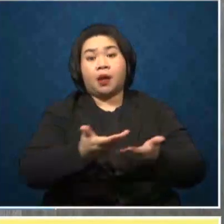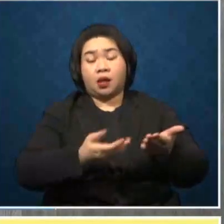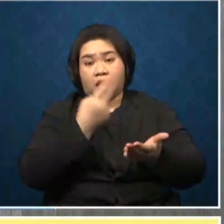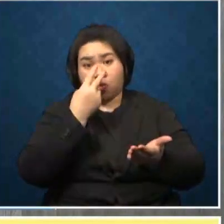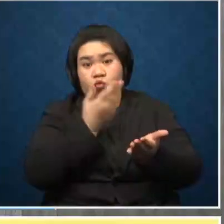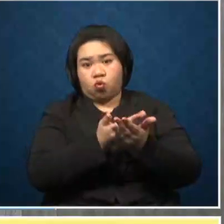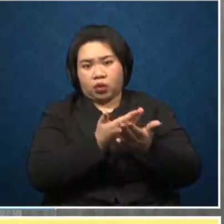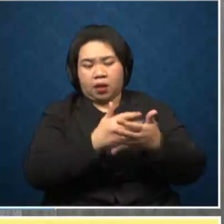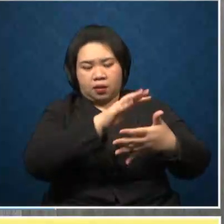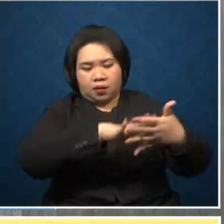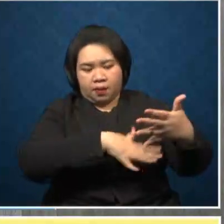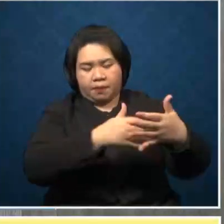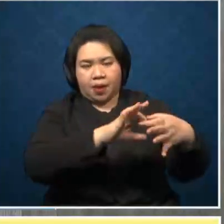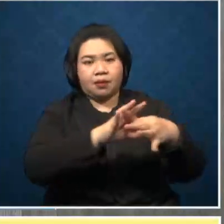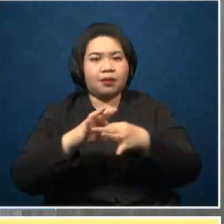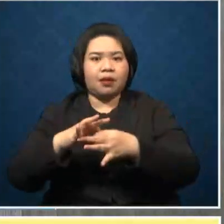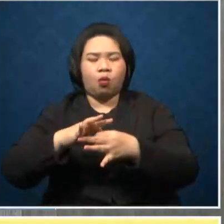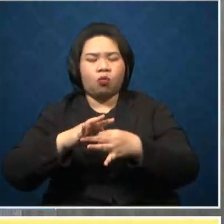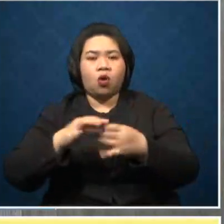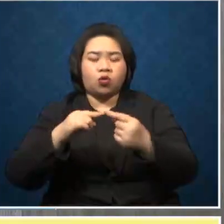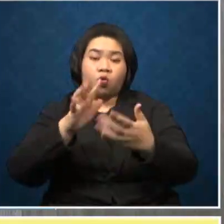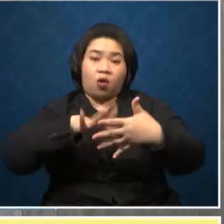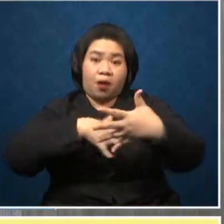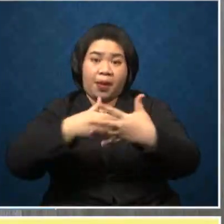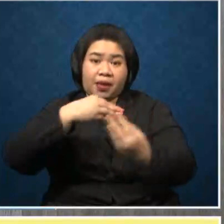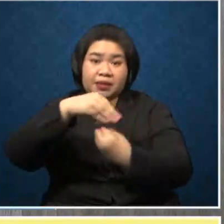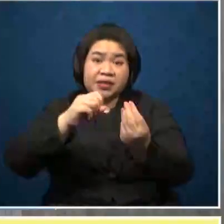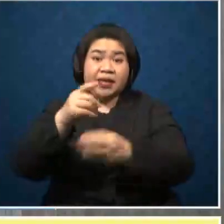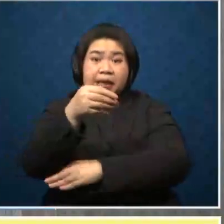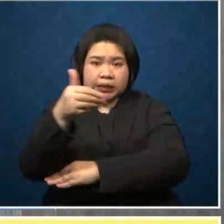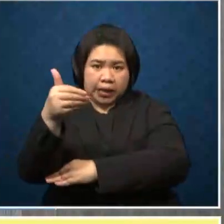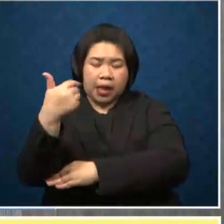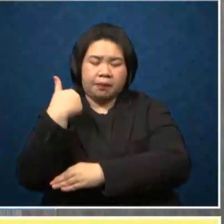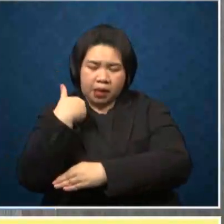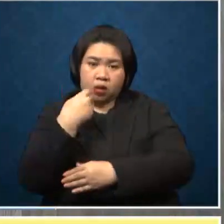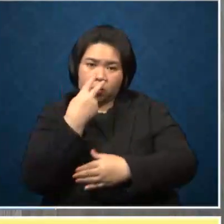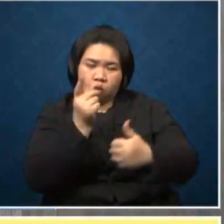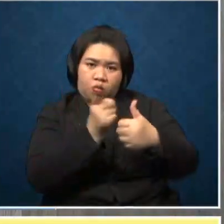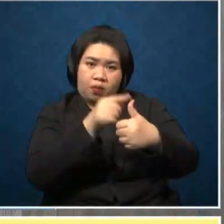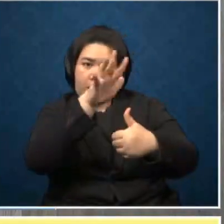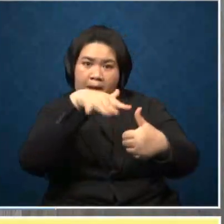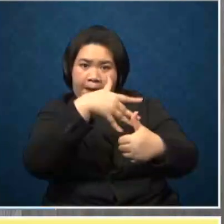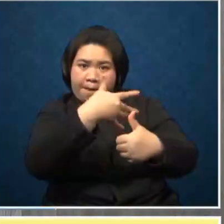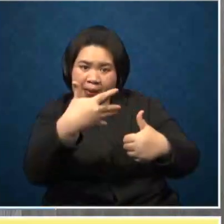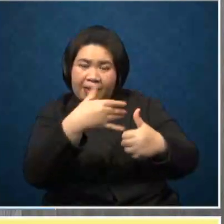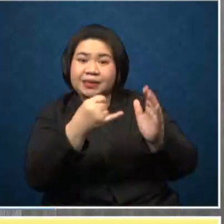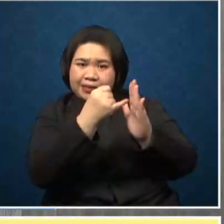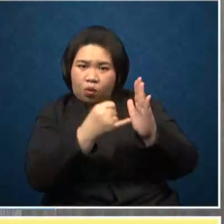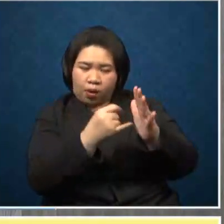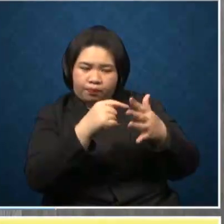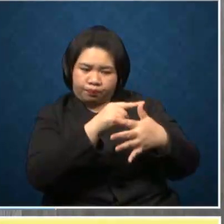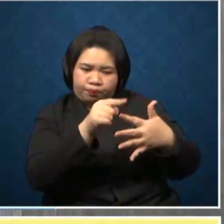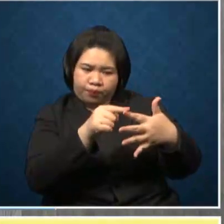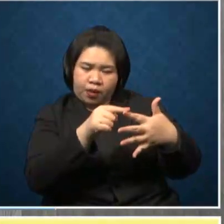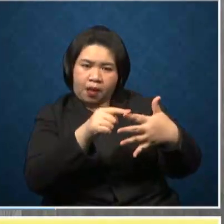กับแผนพัฒนาประเทศคือแผนพัฒนาเศรษฐกิจและสังคมแห่งชาติก็ไล่ไปตั้งกับแผนพัฒนาจังหวัดลงมาแผน